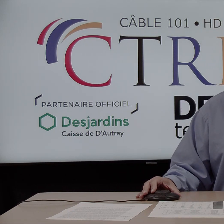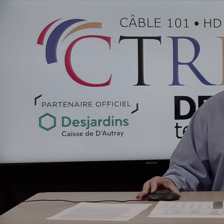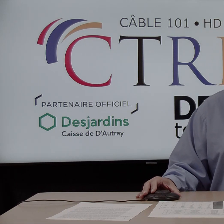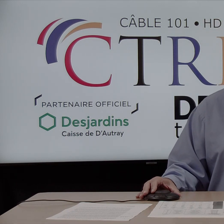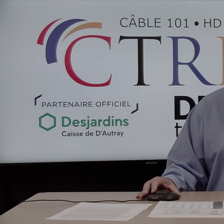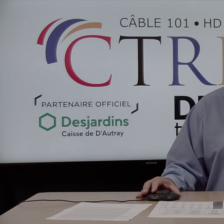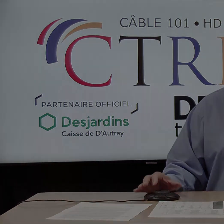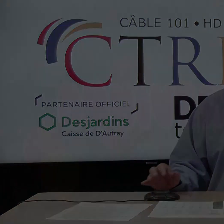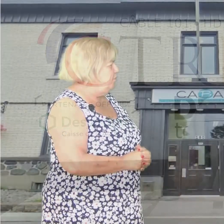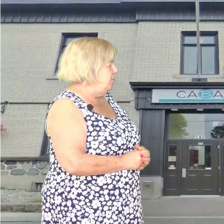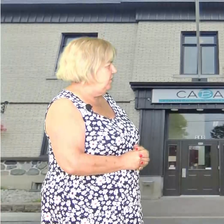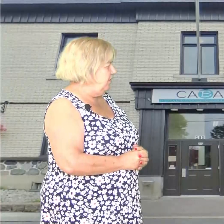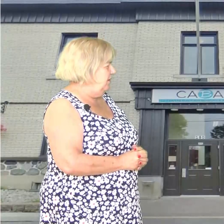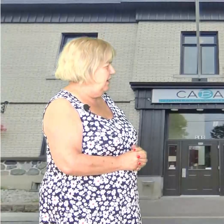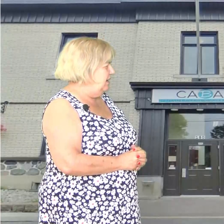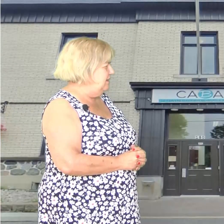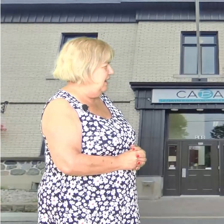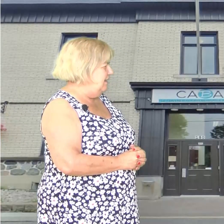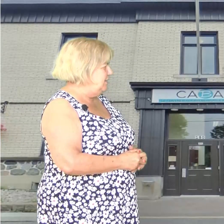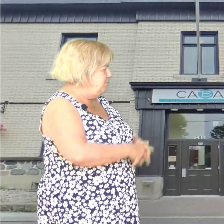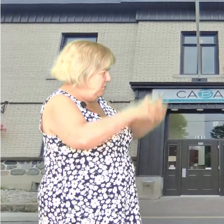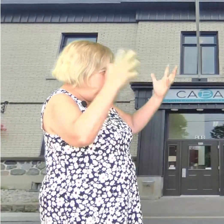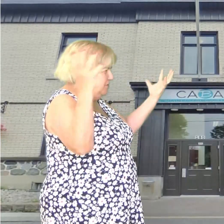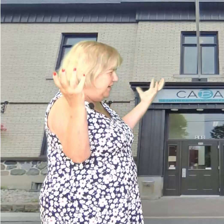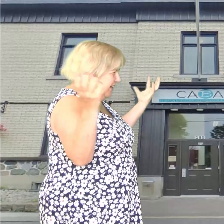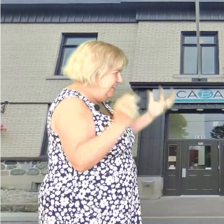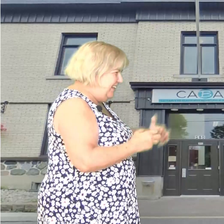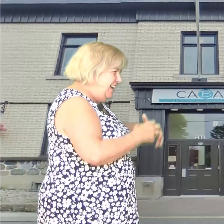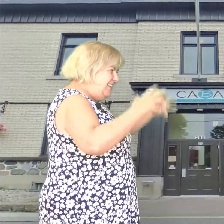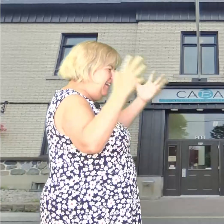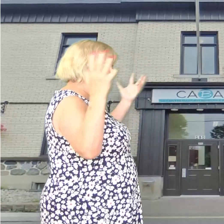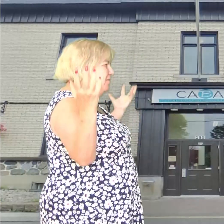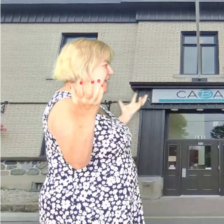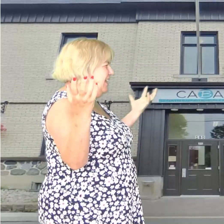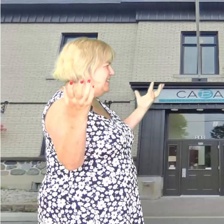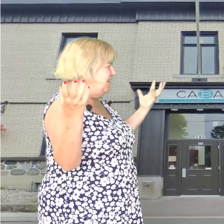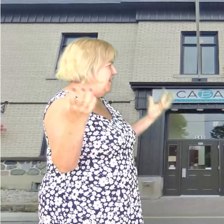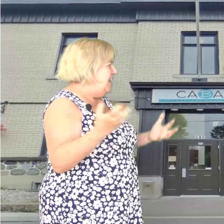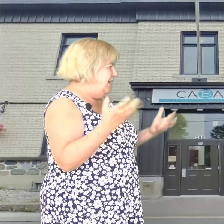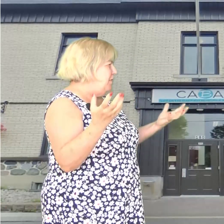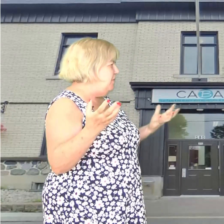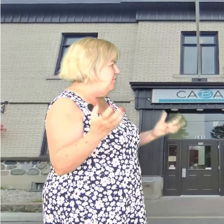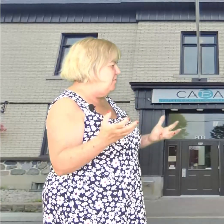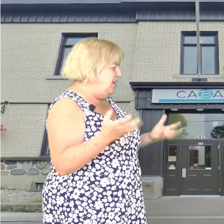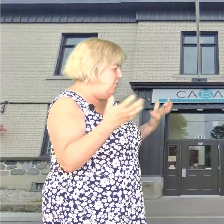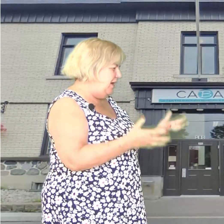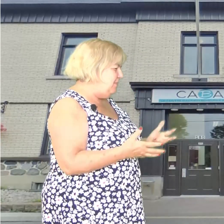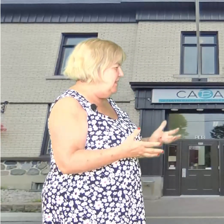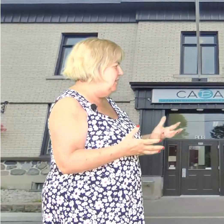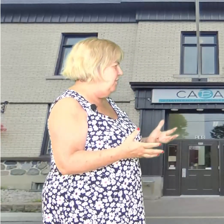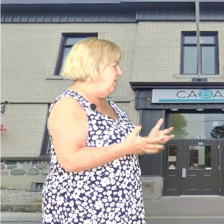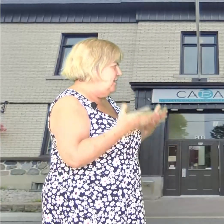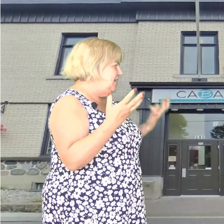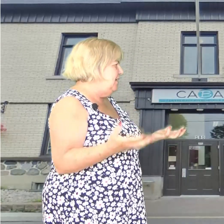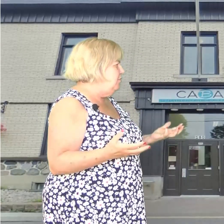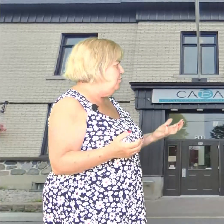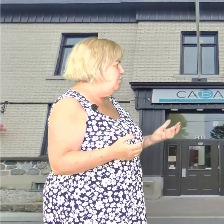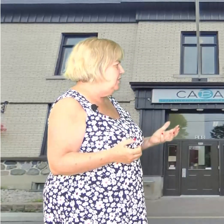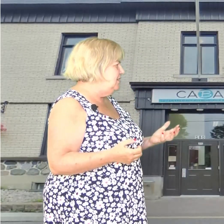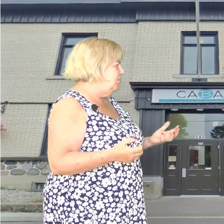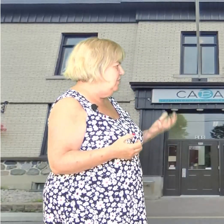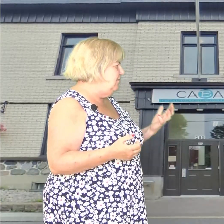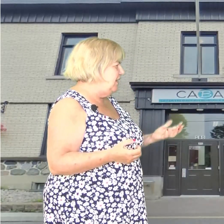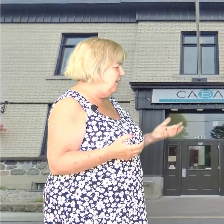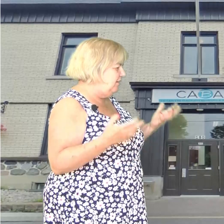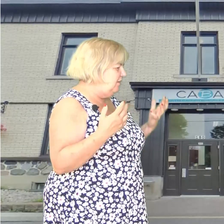On l'écoute. La popote, elle explose. Ça va bien. Ça va très La popote va bien. On rappelle que c'est des